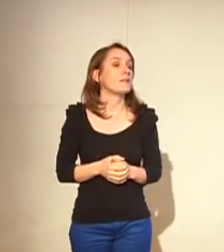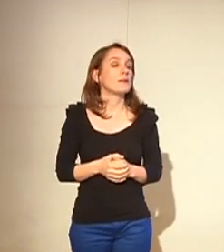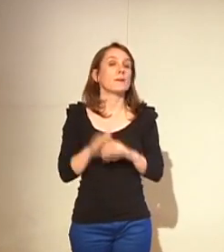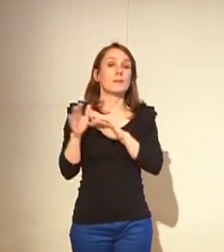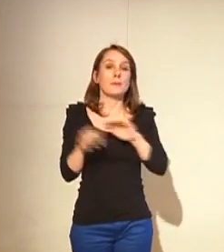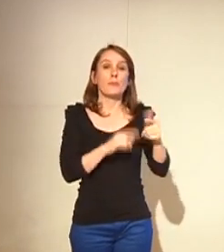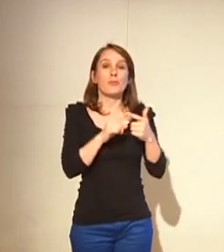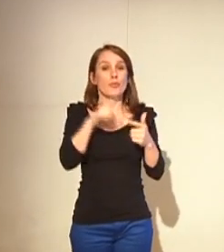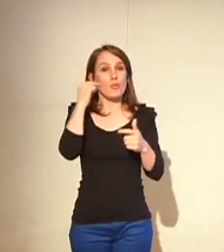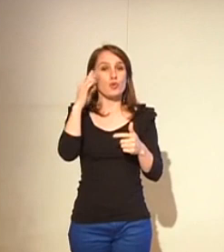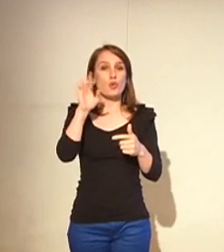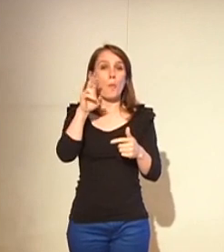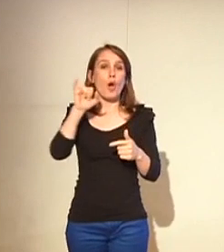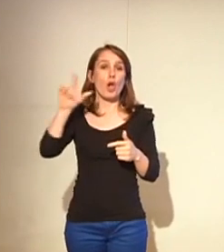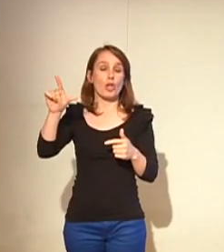monsieur